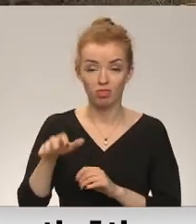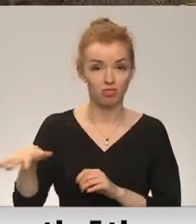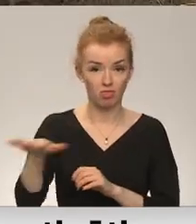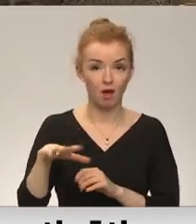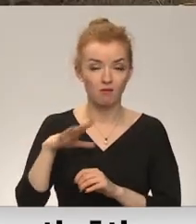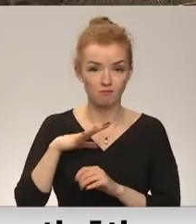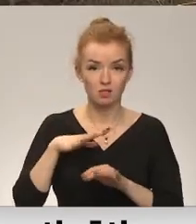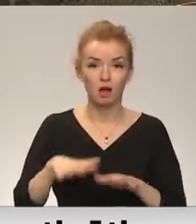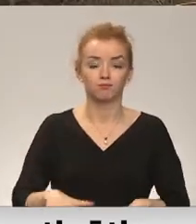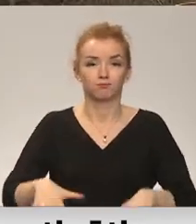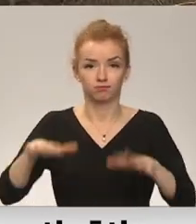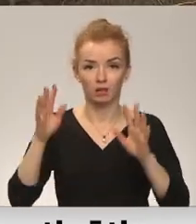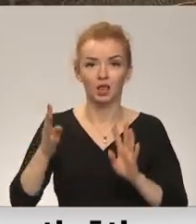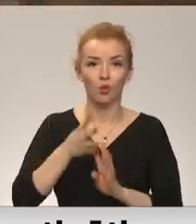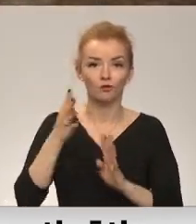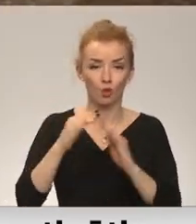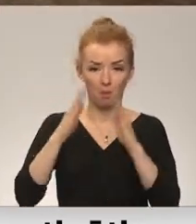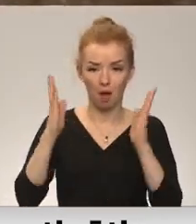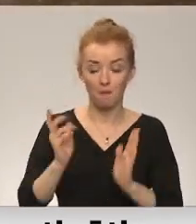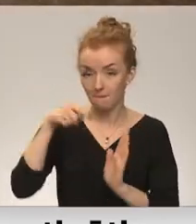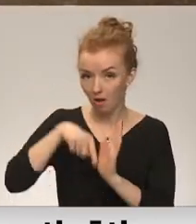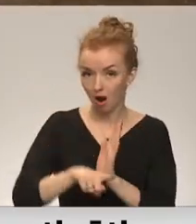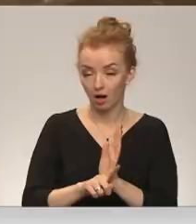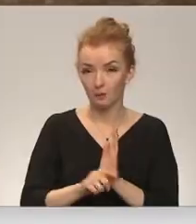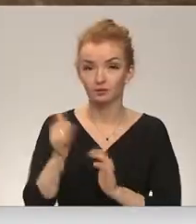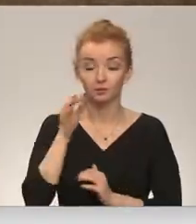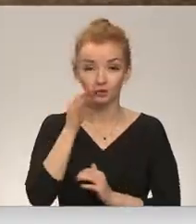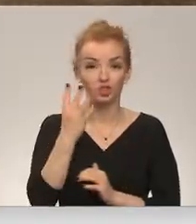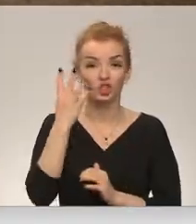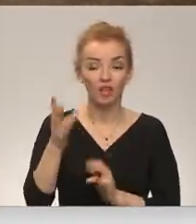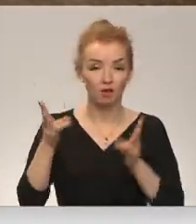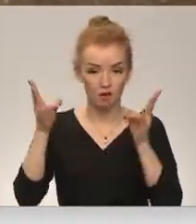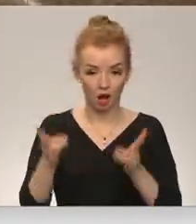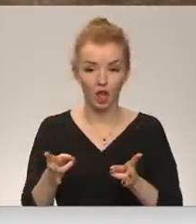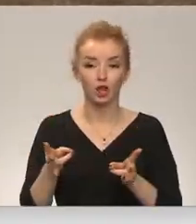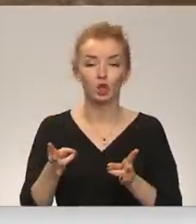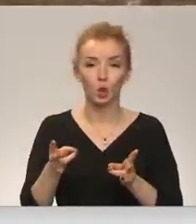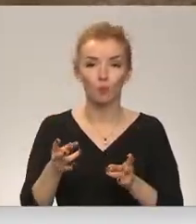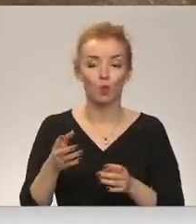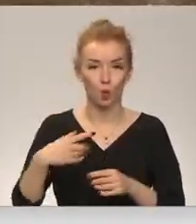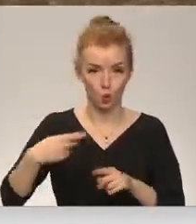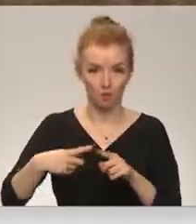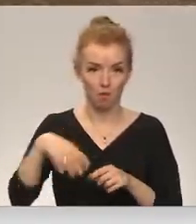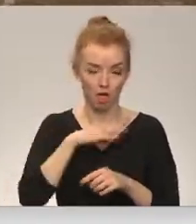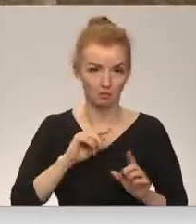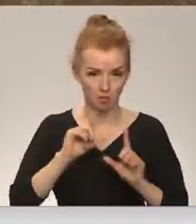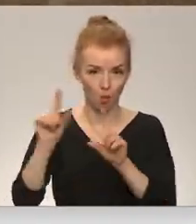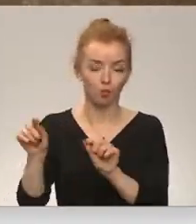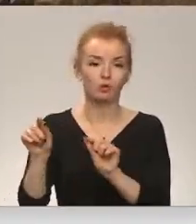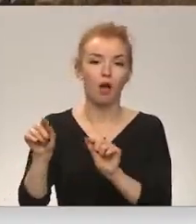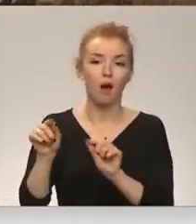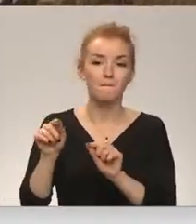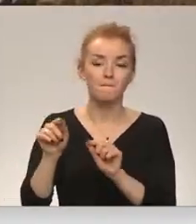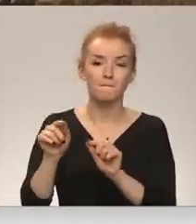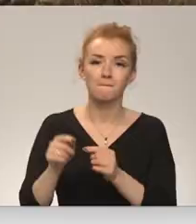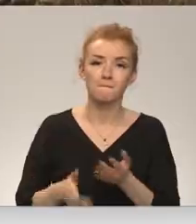aplūdzis daudz dzīvokļu mājas pagrabs. 4 gadījumi vakar tā izcēlās, kur mēs reaģējām uz kaut